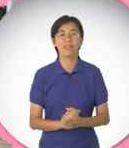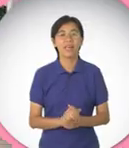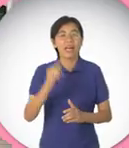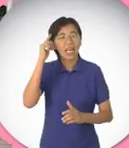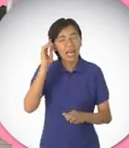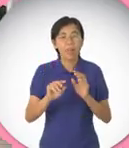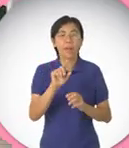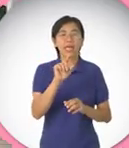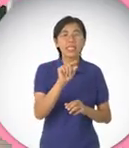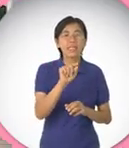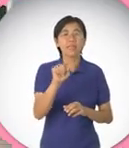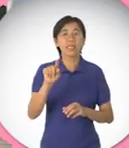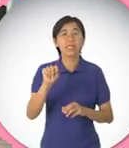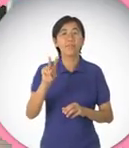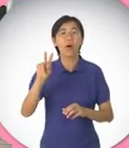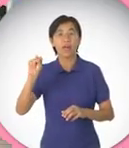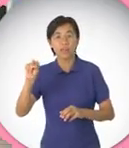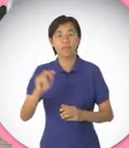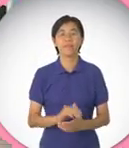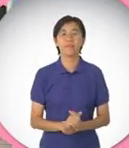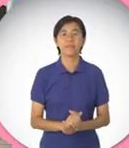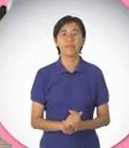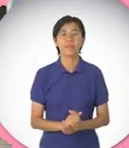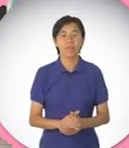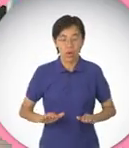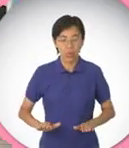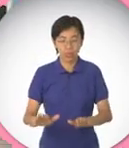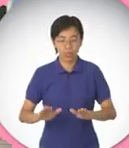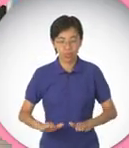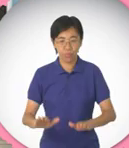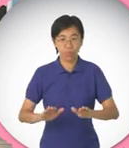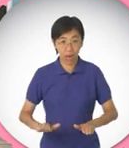ง22นิ้วนะคะ ก็ฟุตครึ่ง ค่ะ